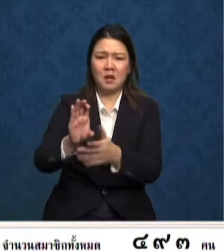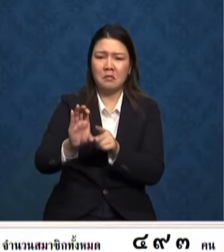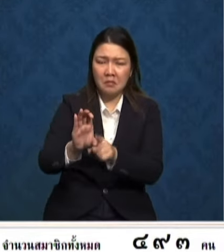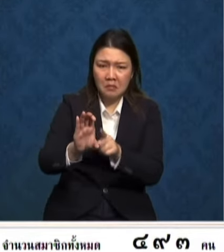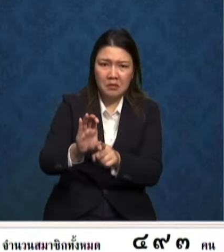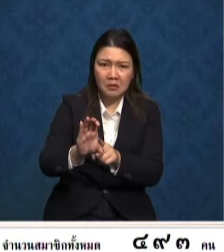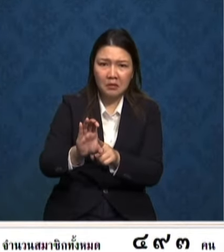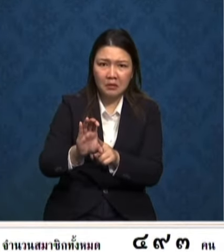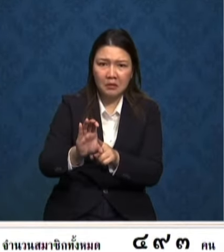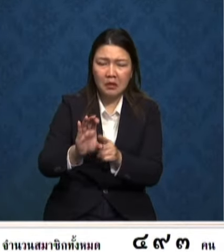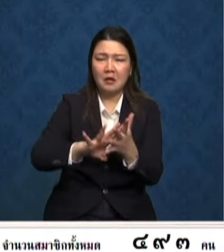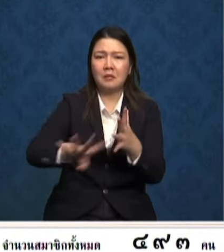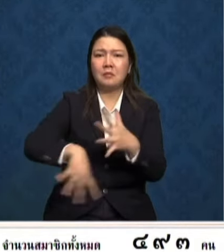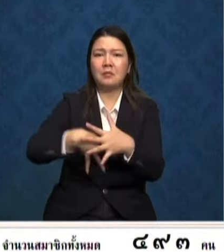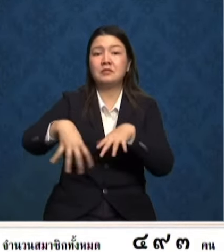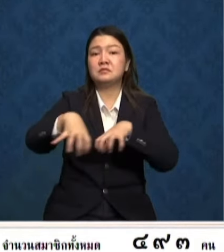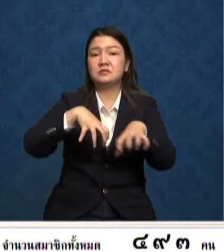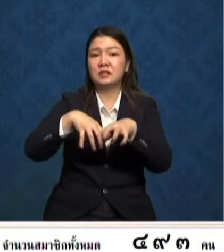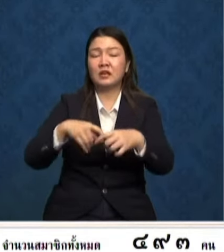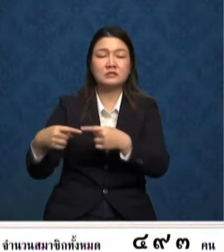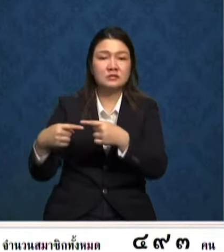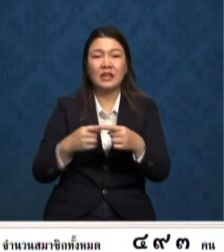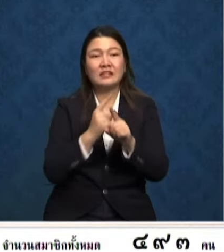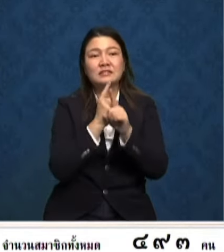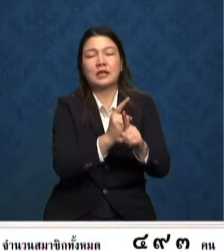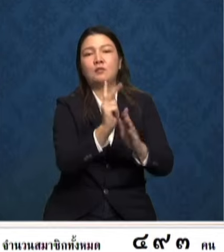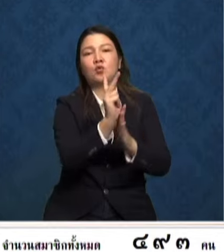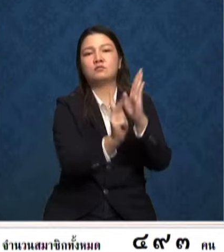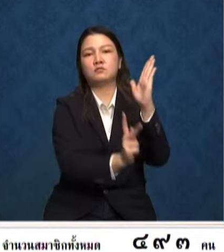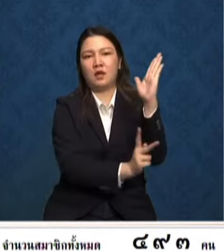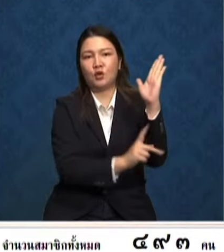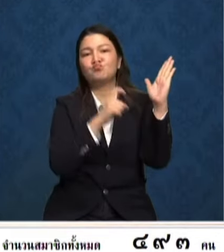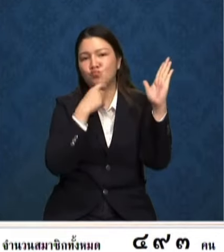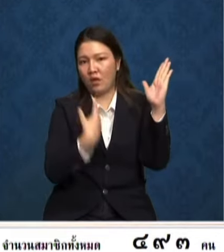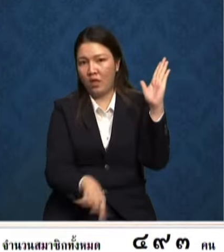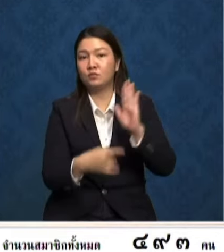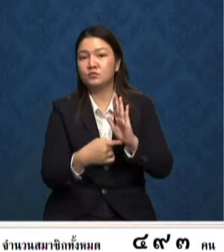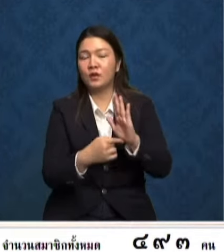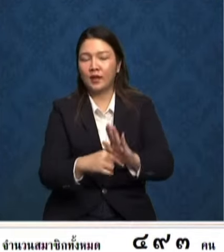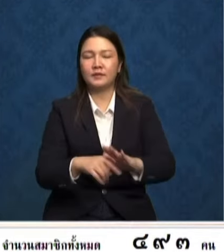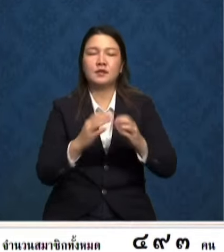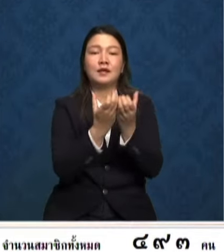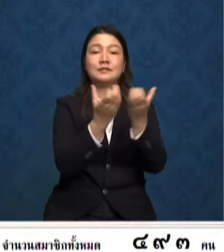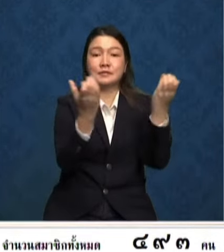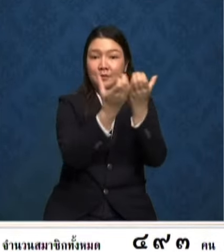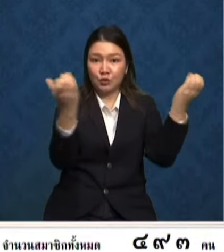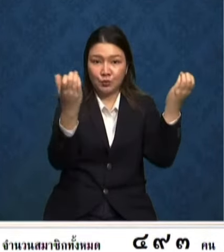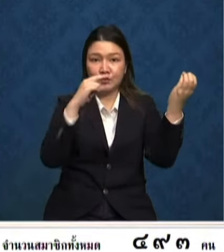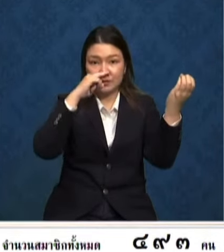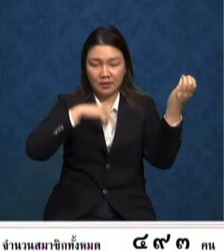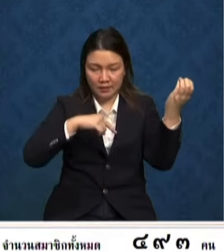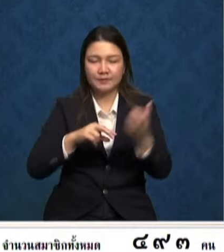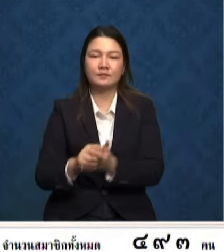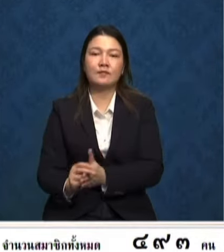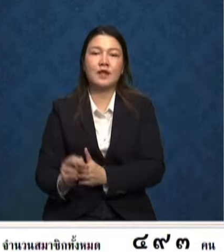ำขึ้นตามกฎหมายทุกฉบับไม่ว่าจะเป็นรัฐธรรมนูญแผนยุ